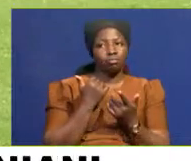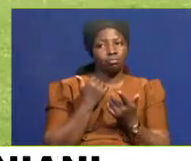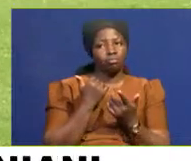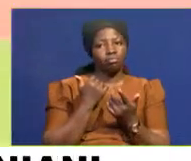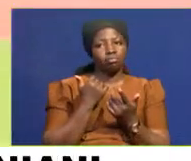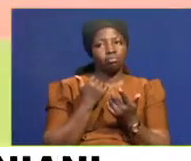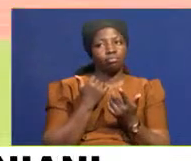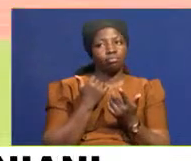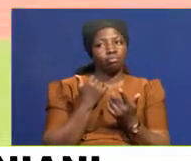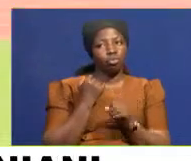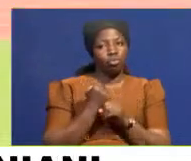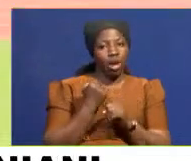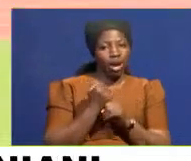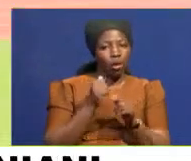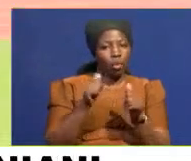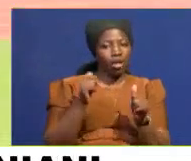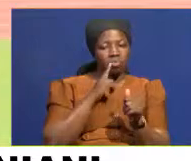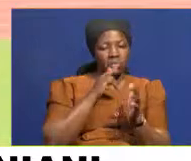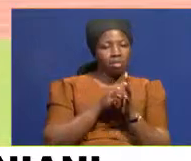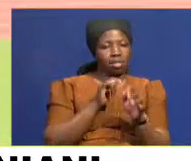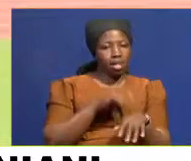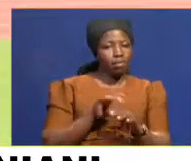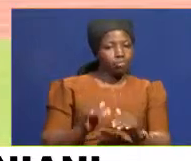sio mbaya sana. Masaisi ni mzuri,